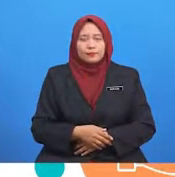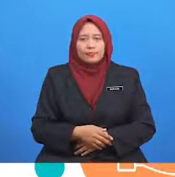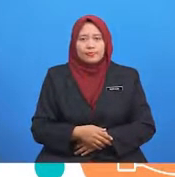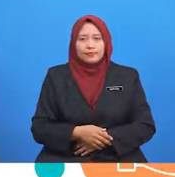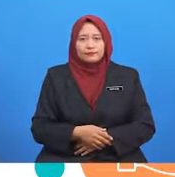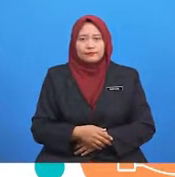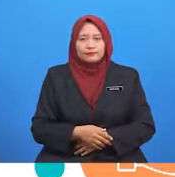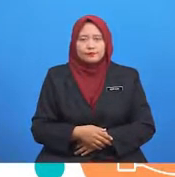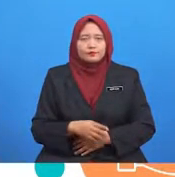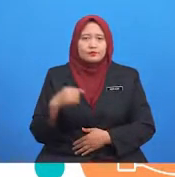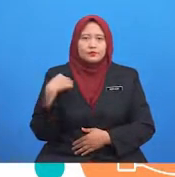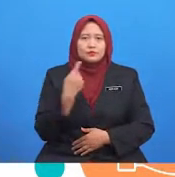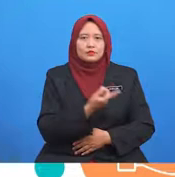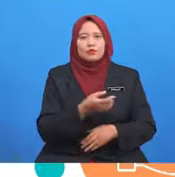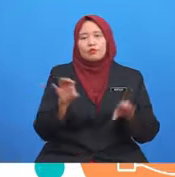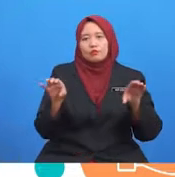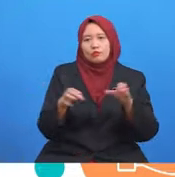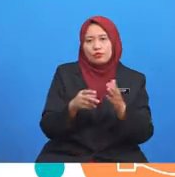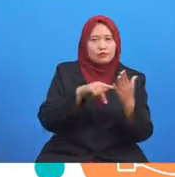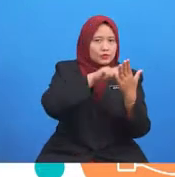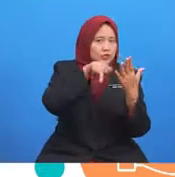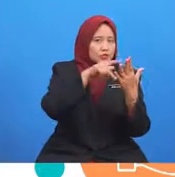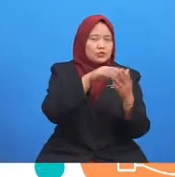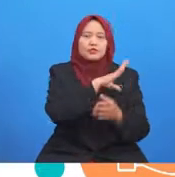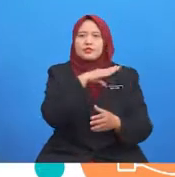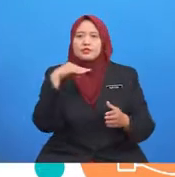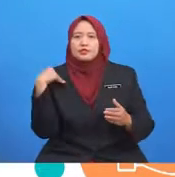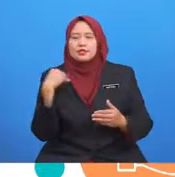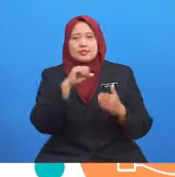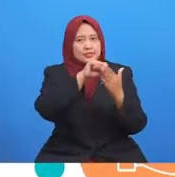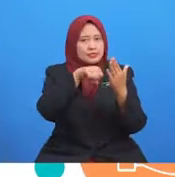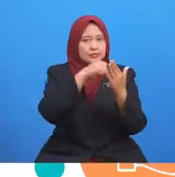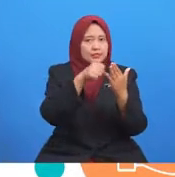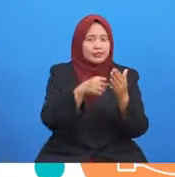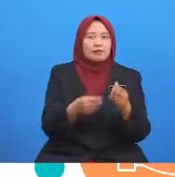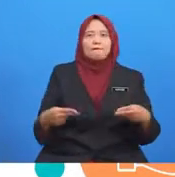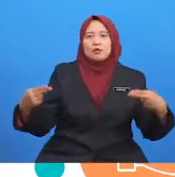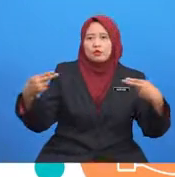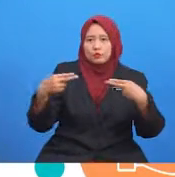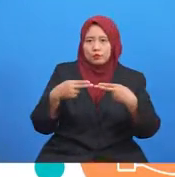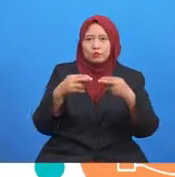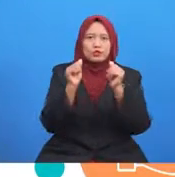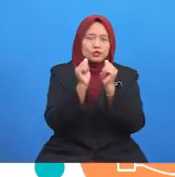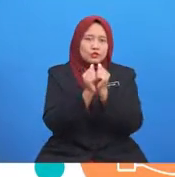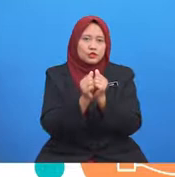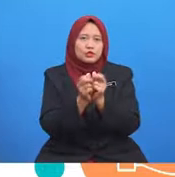Maka, kita hendaklah membuat penyelidikan dan penyiasatan berhubung dengan